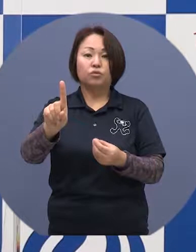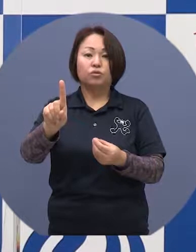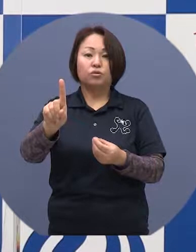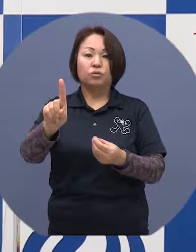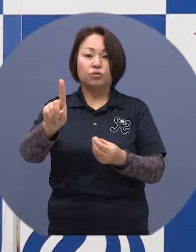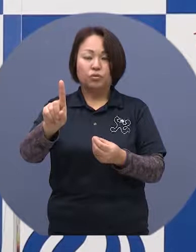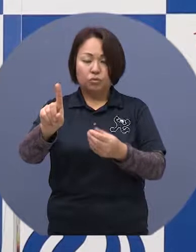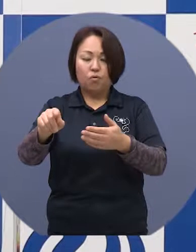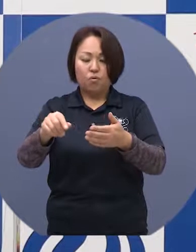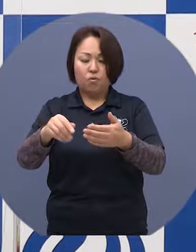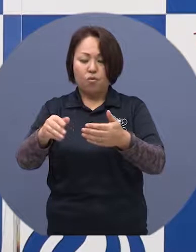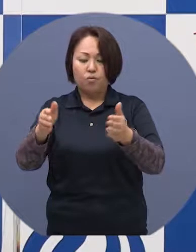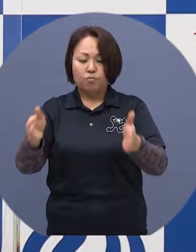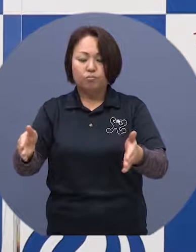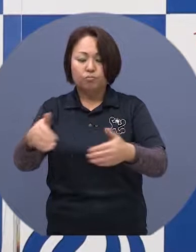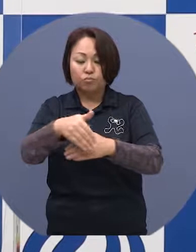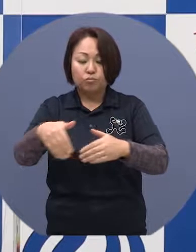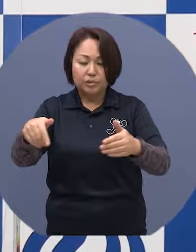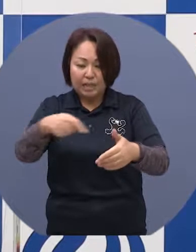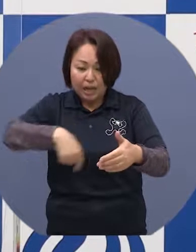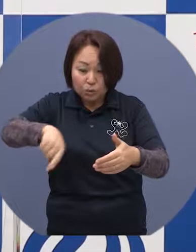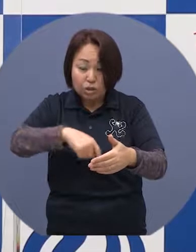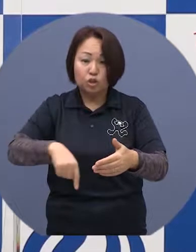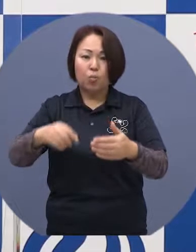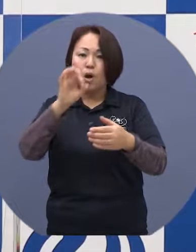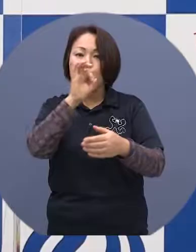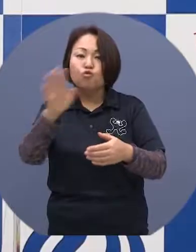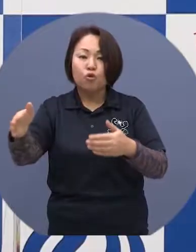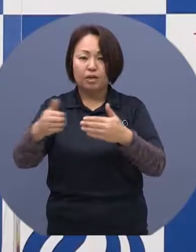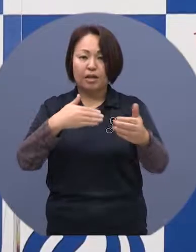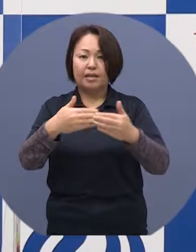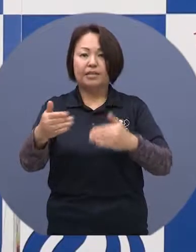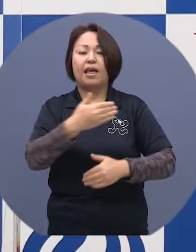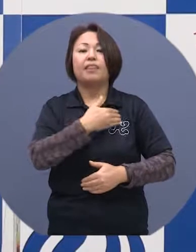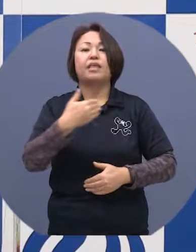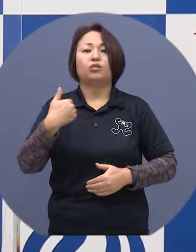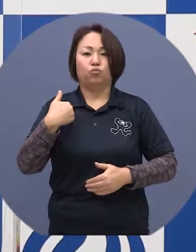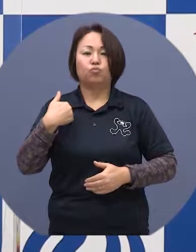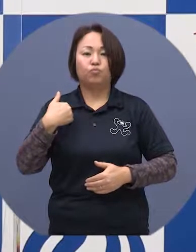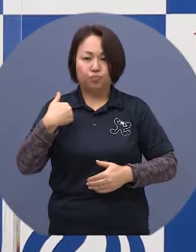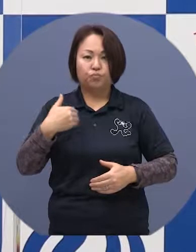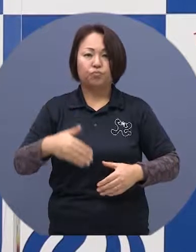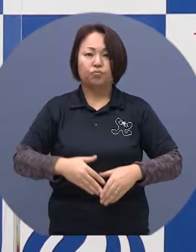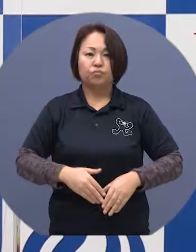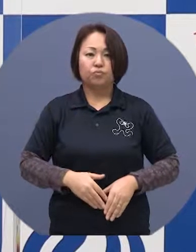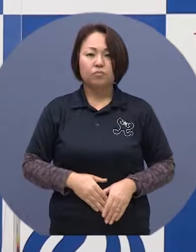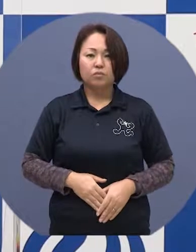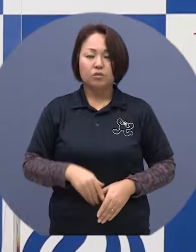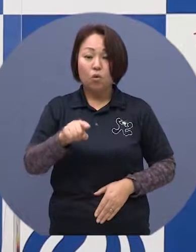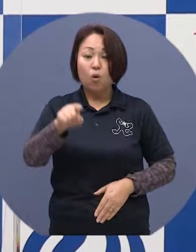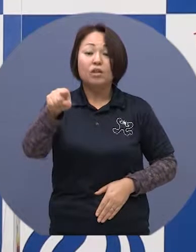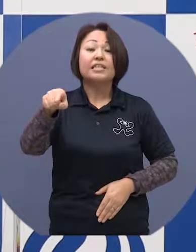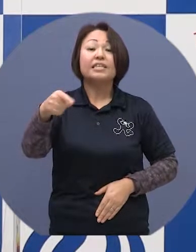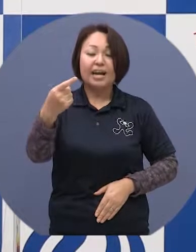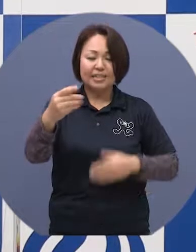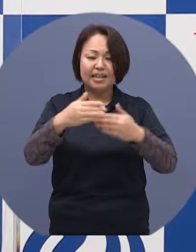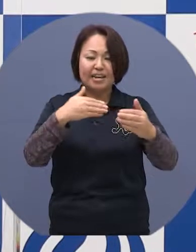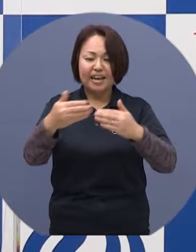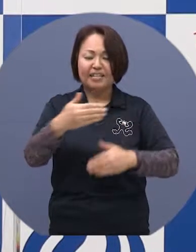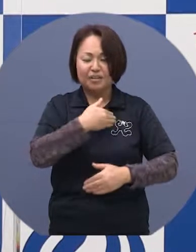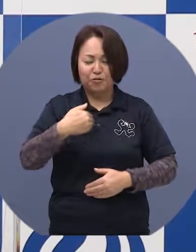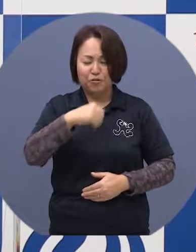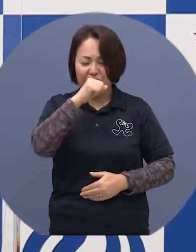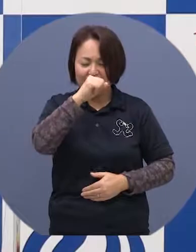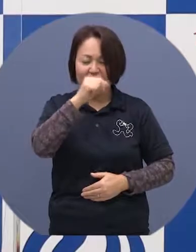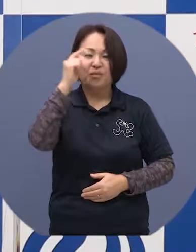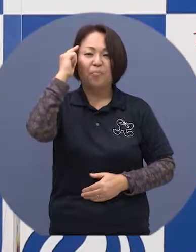あああ事にさせていただいておりますこの機会にですねこういった体験されるのもいいのかなというふうに思っており